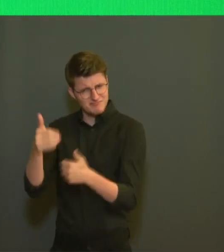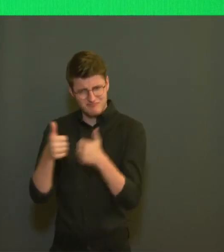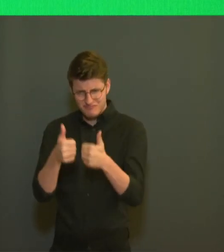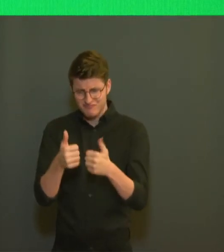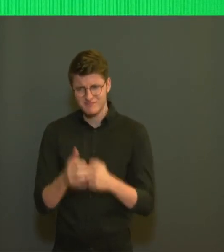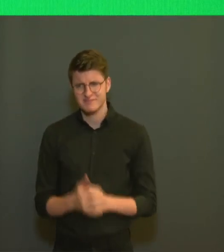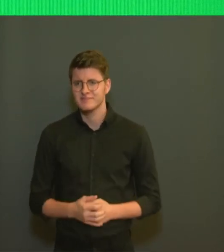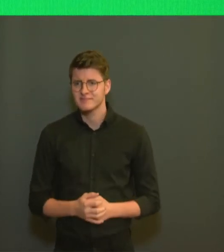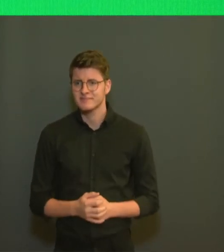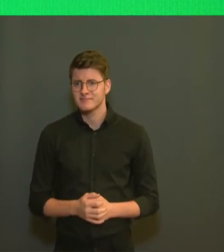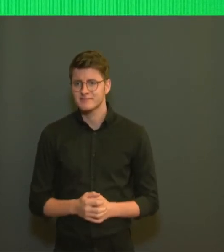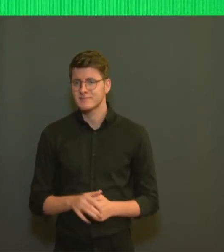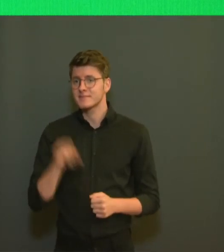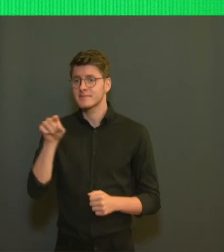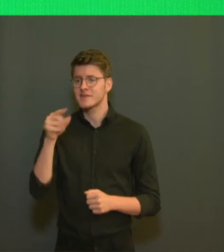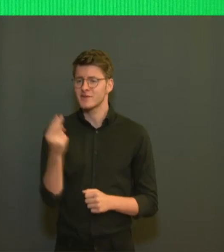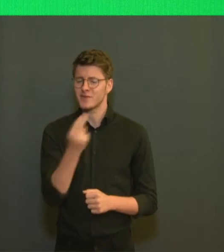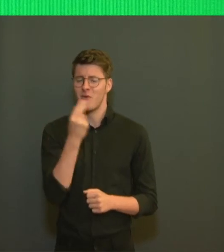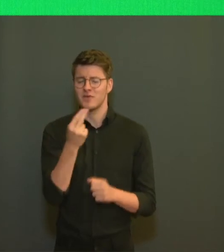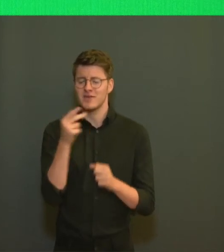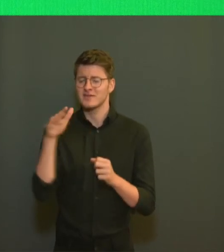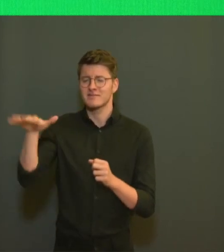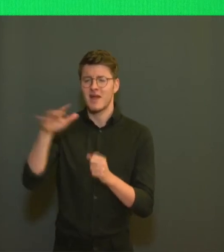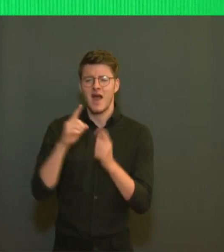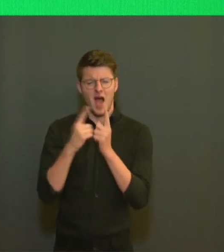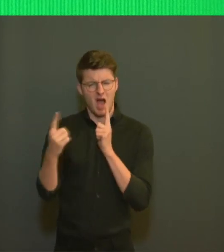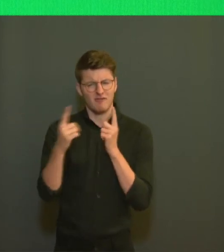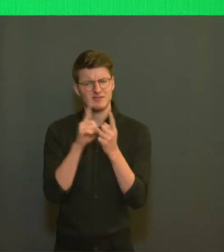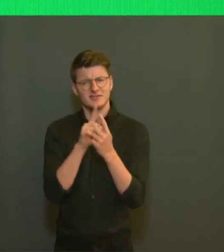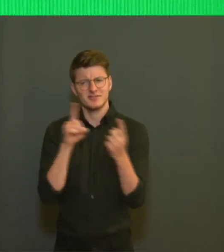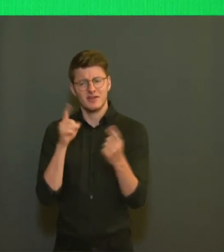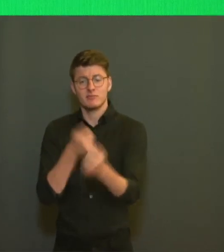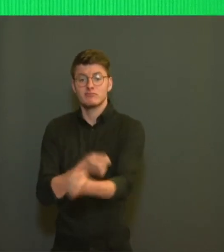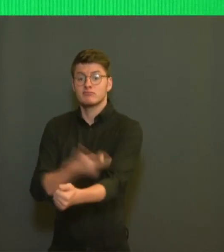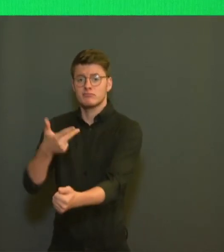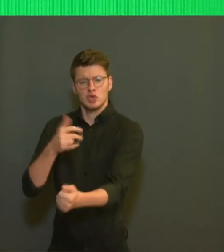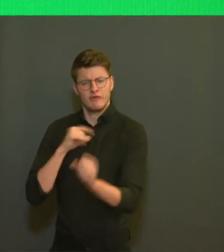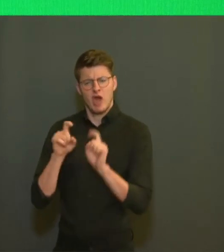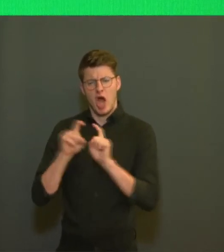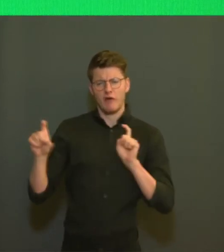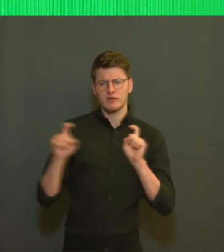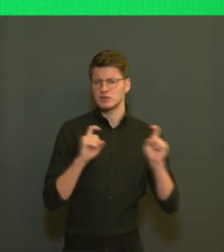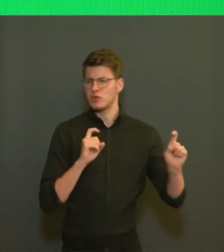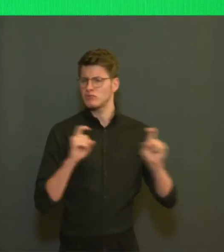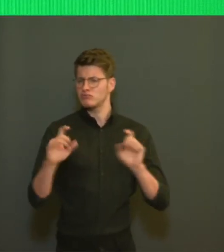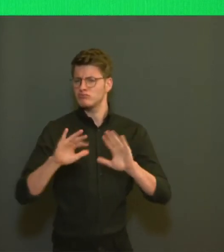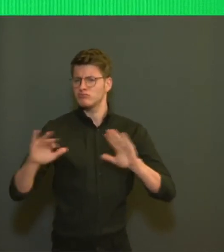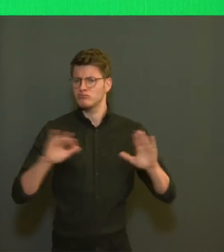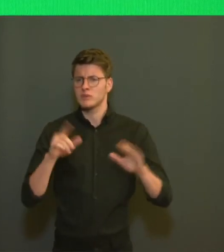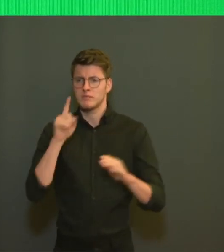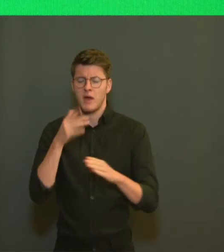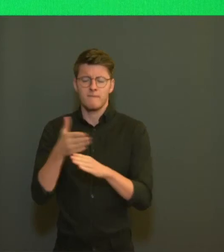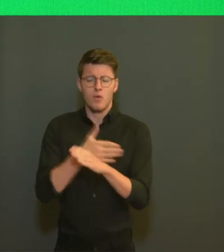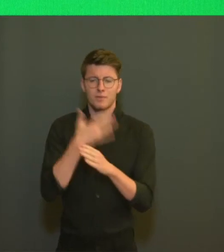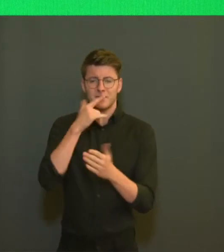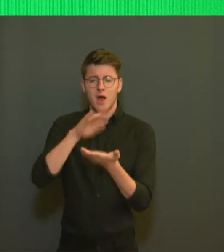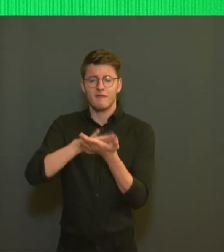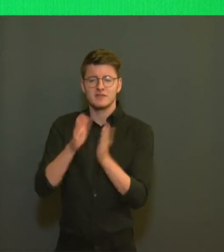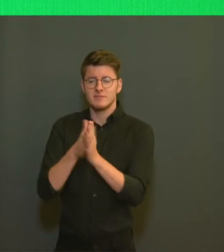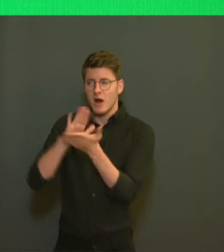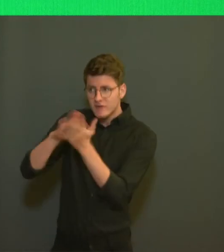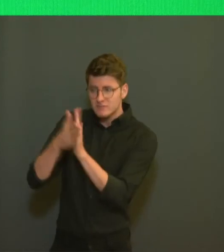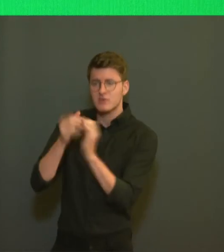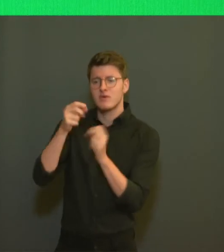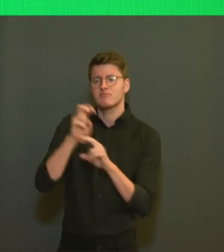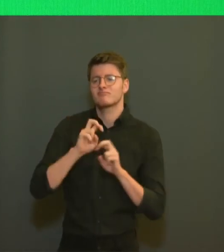ten alle tijde te kunnen garanderen tijdens het doneren van bloed of plasma, dien je voorafgaandelijk een afspraak te maken. Dit kan via